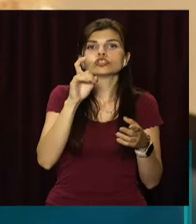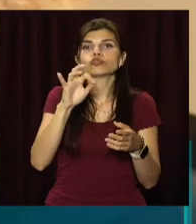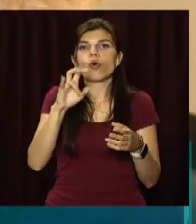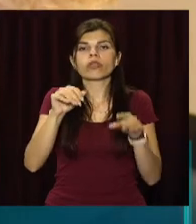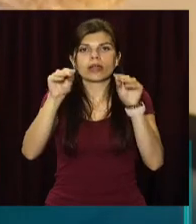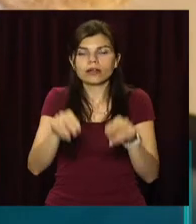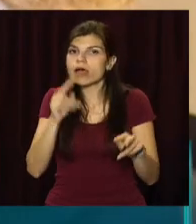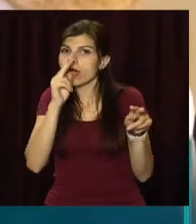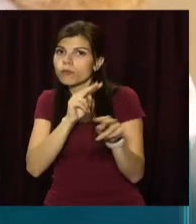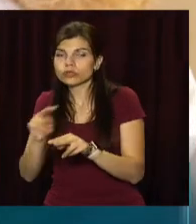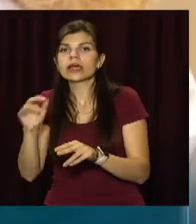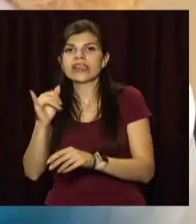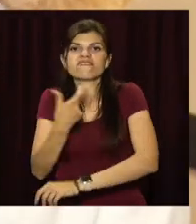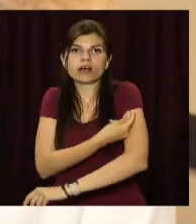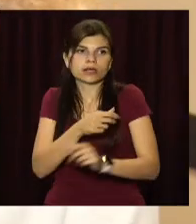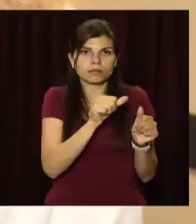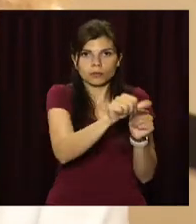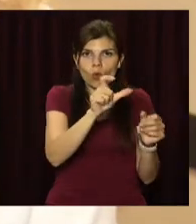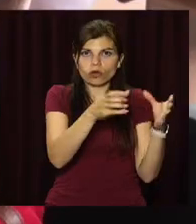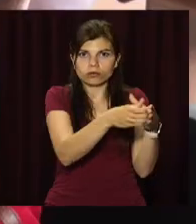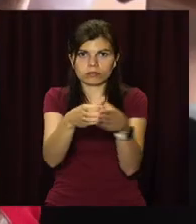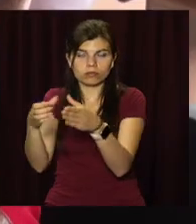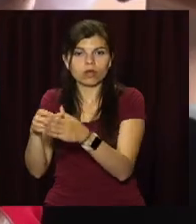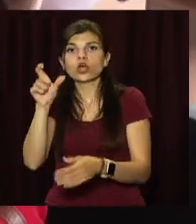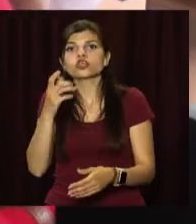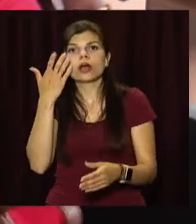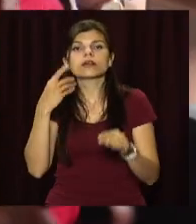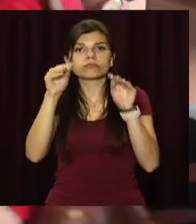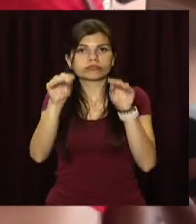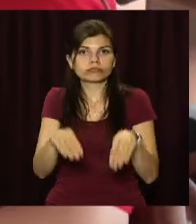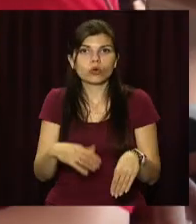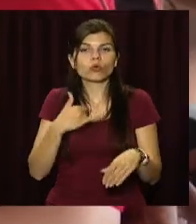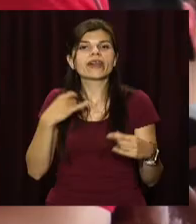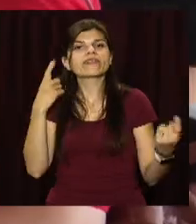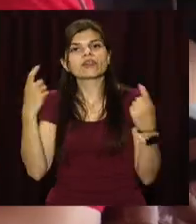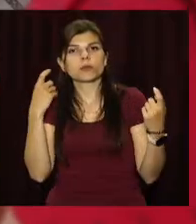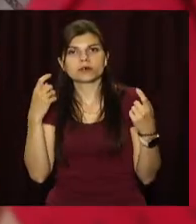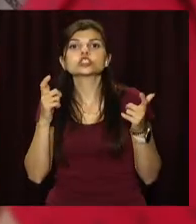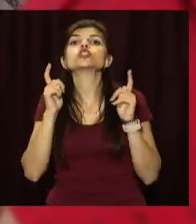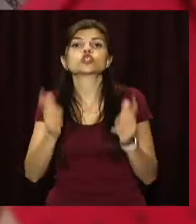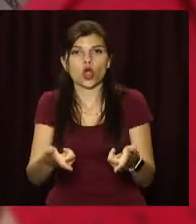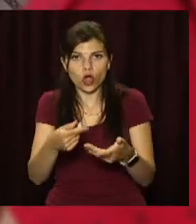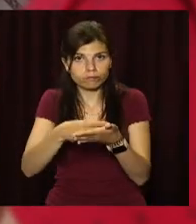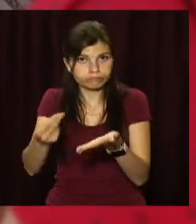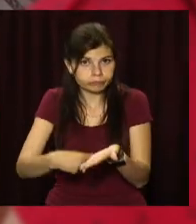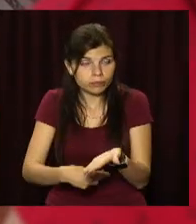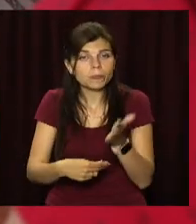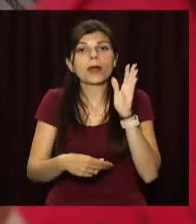зону спостереження і зону вакцинації. Пацієнт спочатку заповняє у нас інформаційну згоду, після